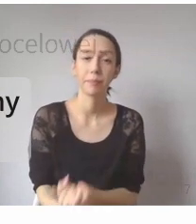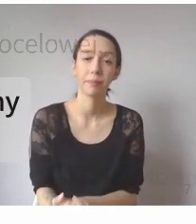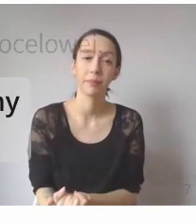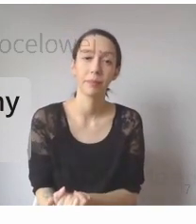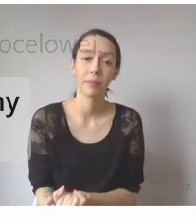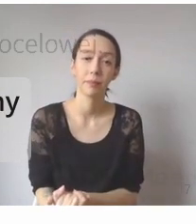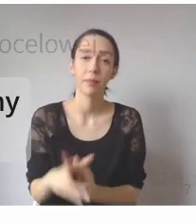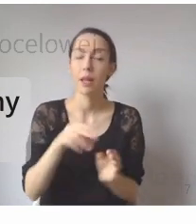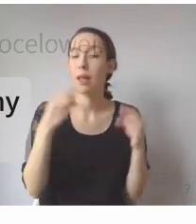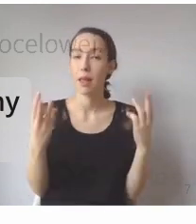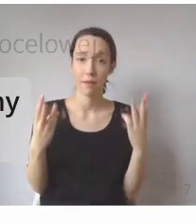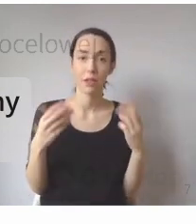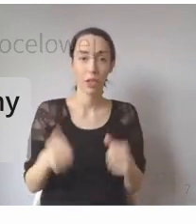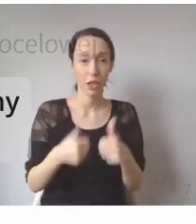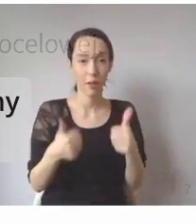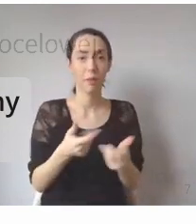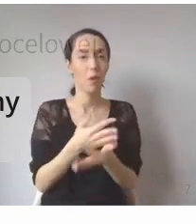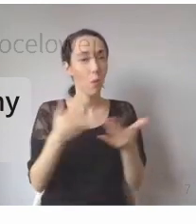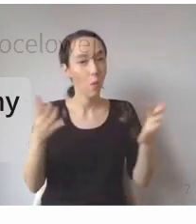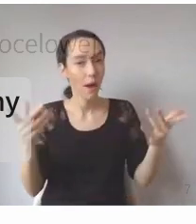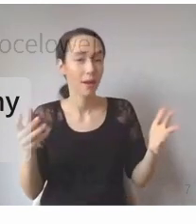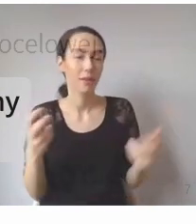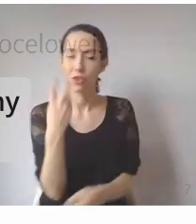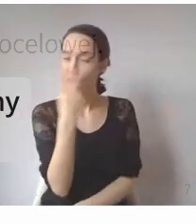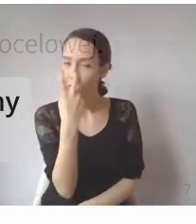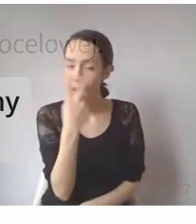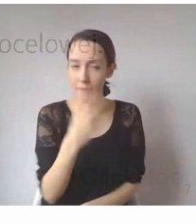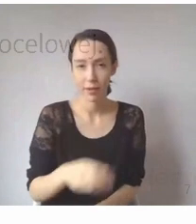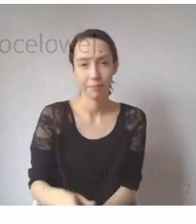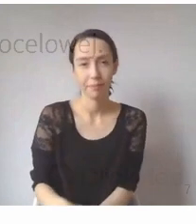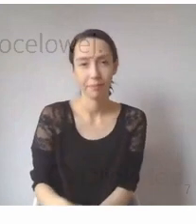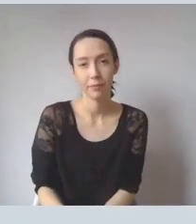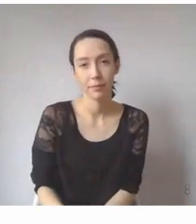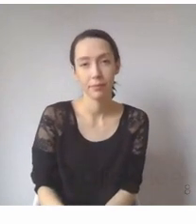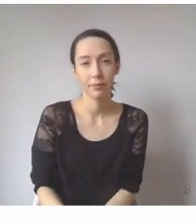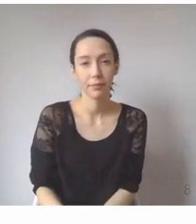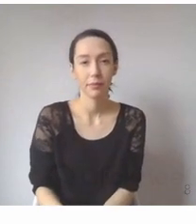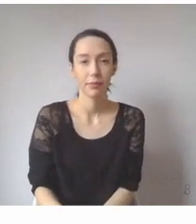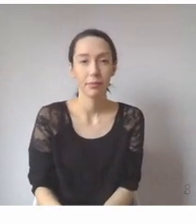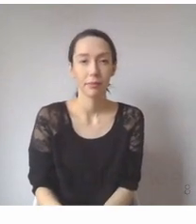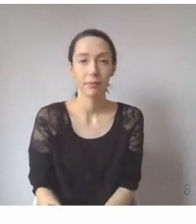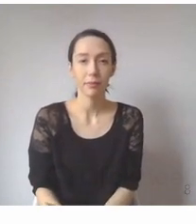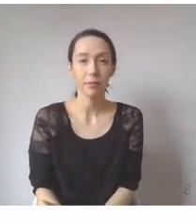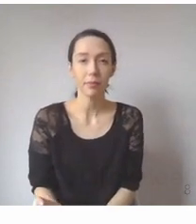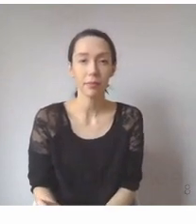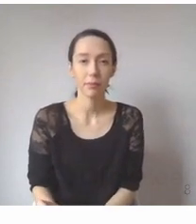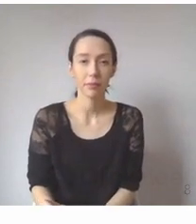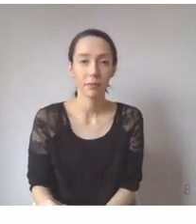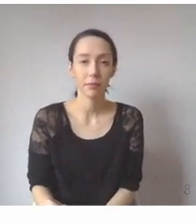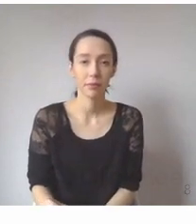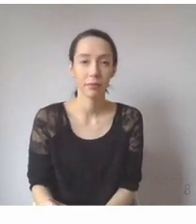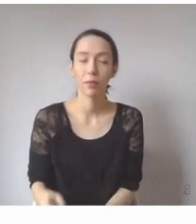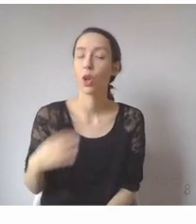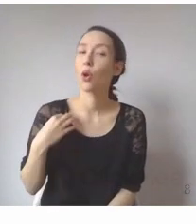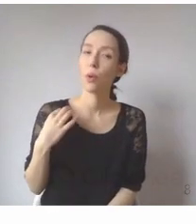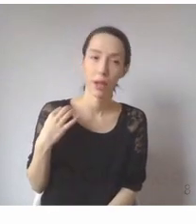Także najważniejsze, żeby właśnie był czytelny i atrakcyjny dla grupy docelowej. Przede wszystkim jasne. Natomiast niezależnie